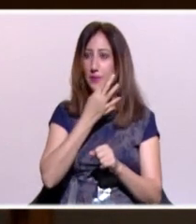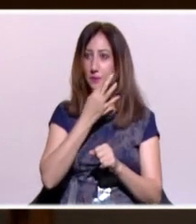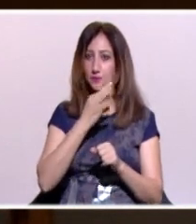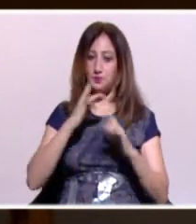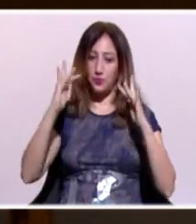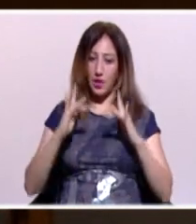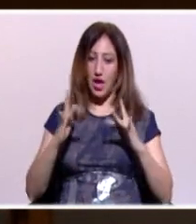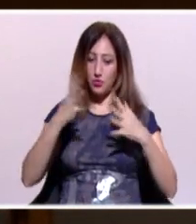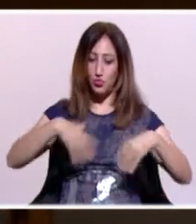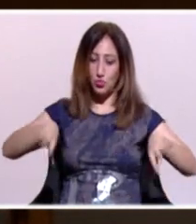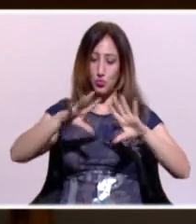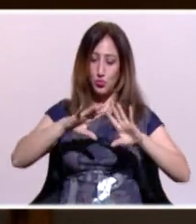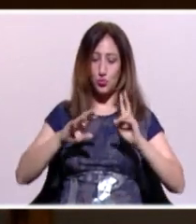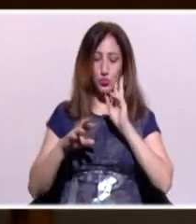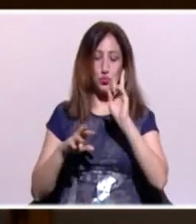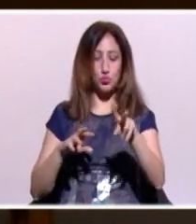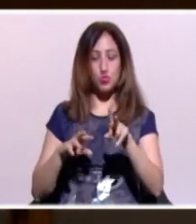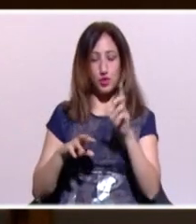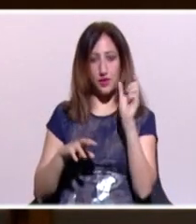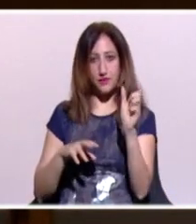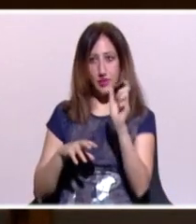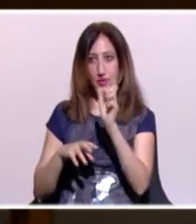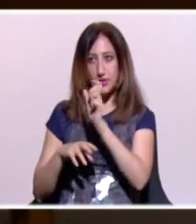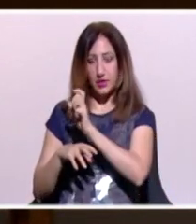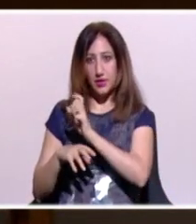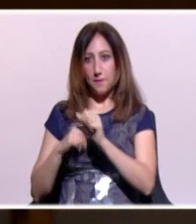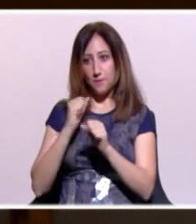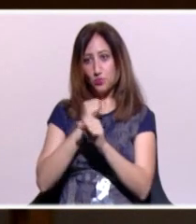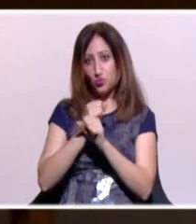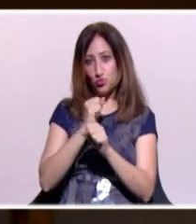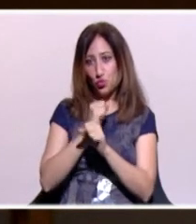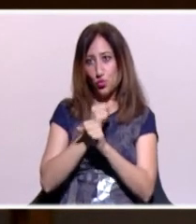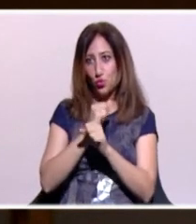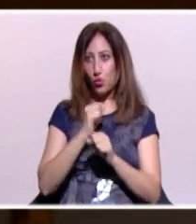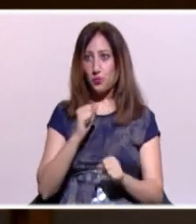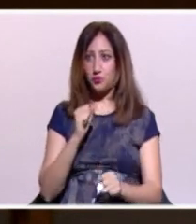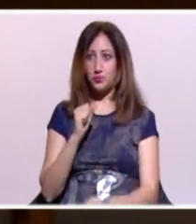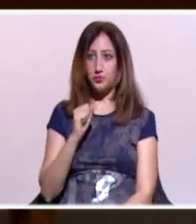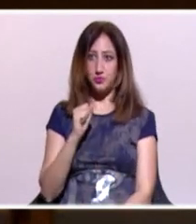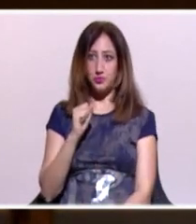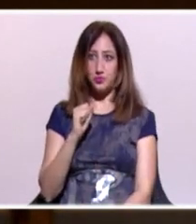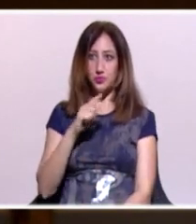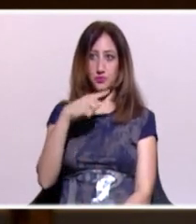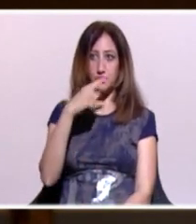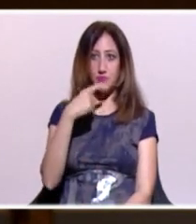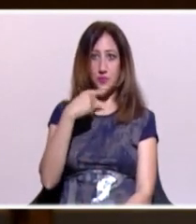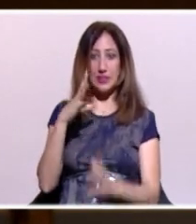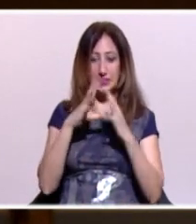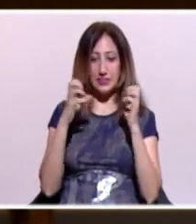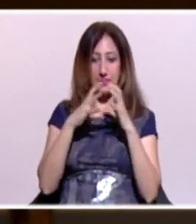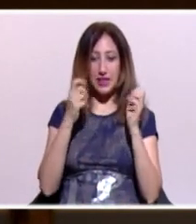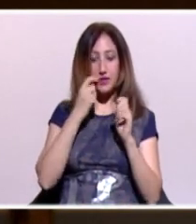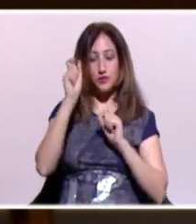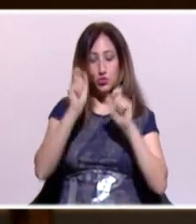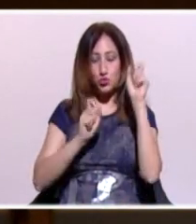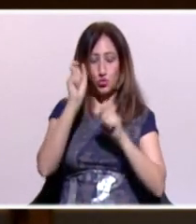بعض. شايف المشهد ده دوره قد ايه كان محرك؟ وهل ده هو المشهد اللي هو بيسموه التعريفي بالشخصيات وافكارها،